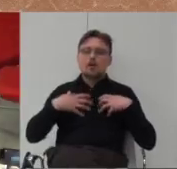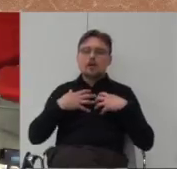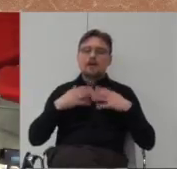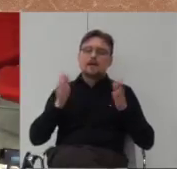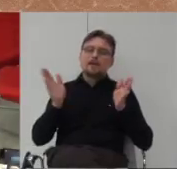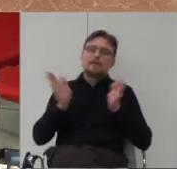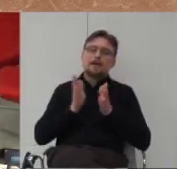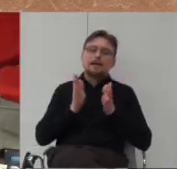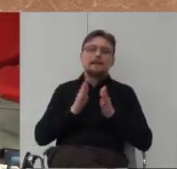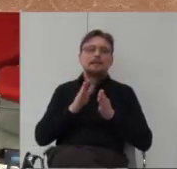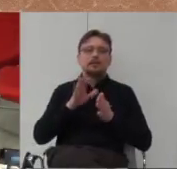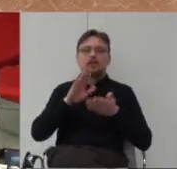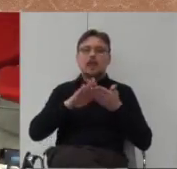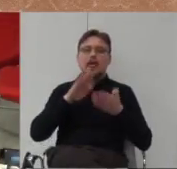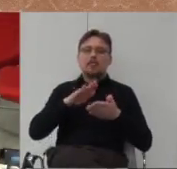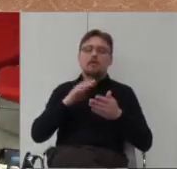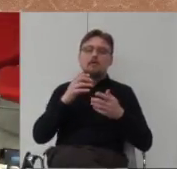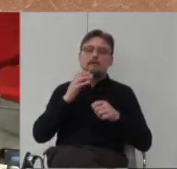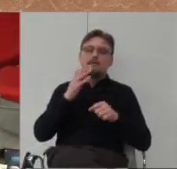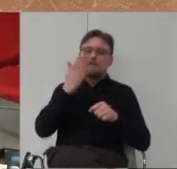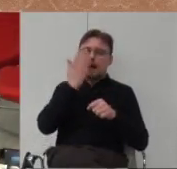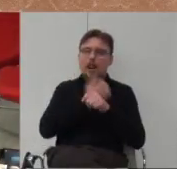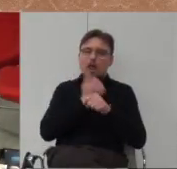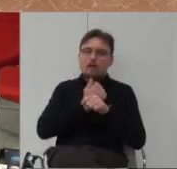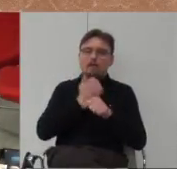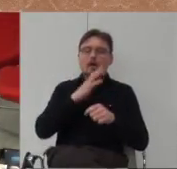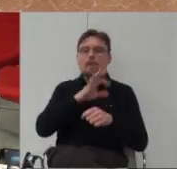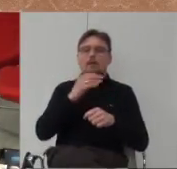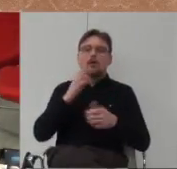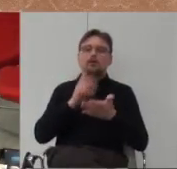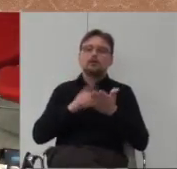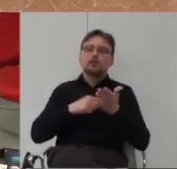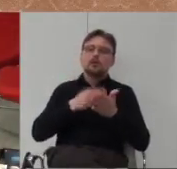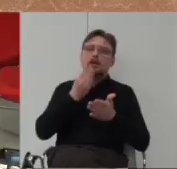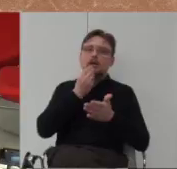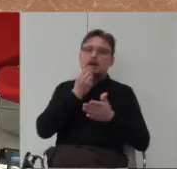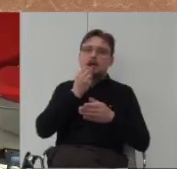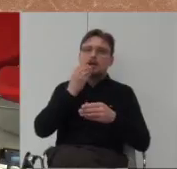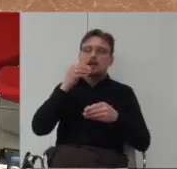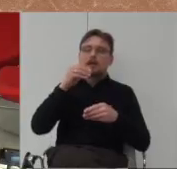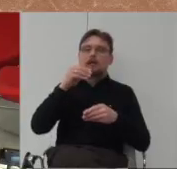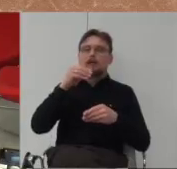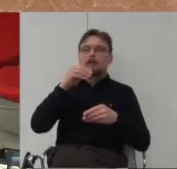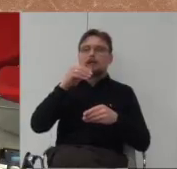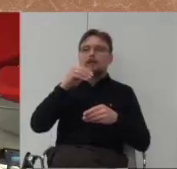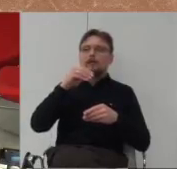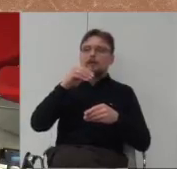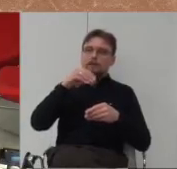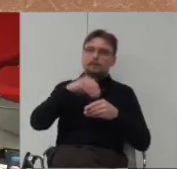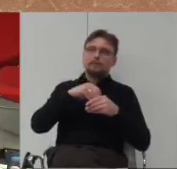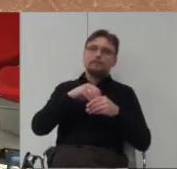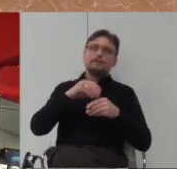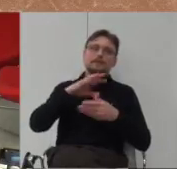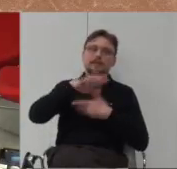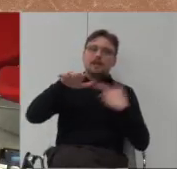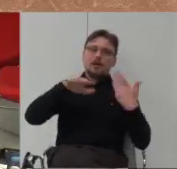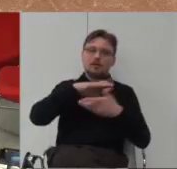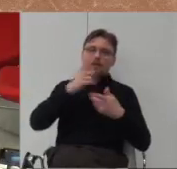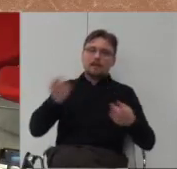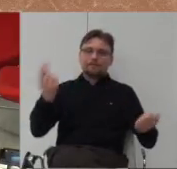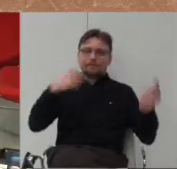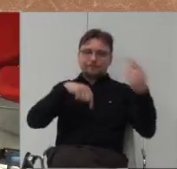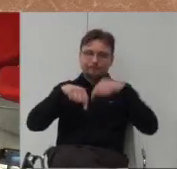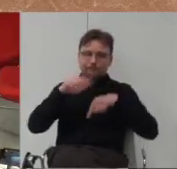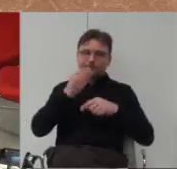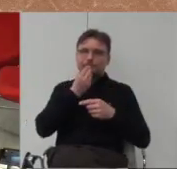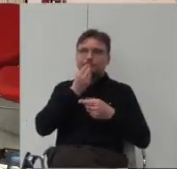zmniejszanie śladu węglowego, bo często pożywienie podróżuje do konsumentów z odległych części świata.